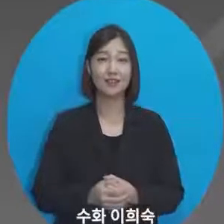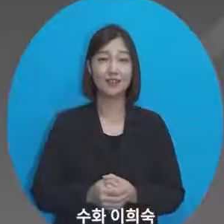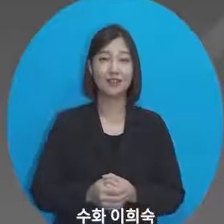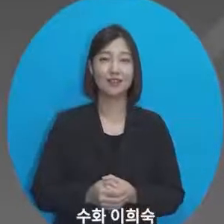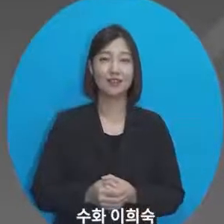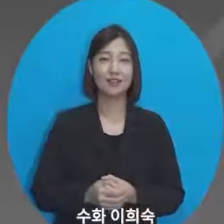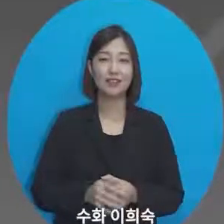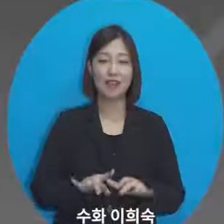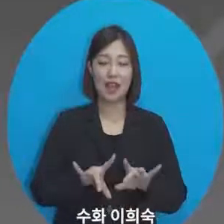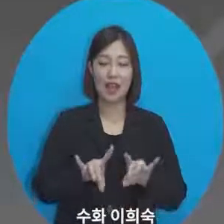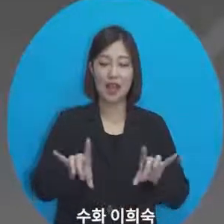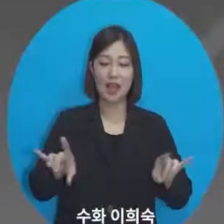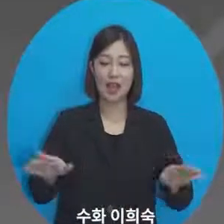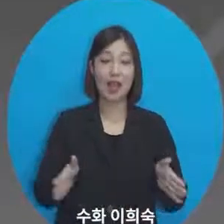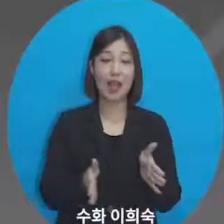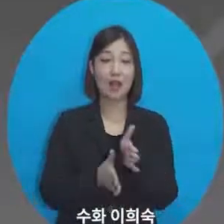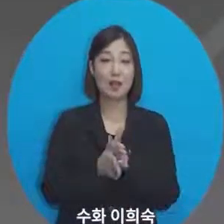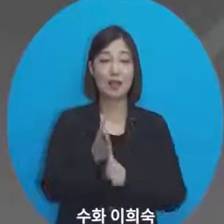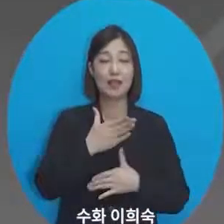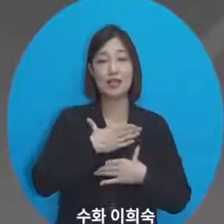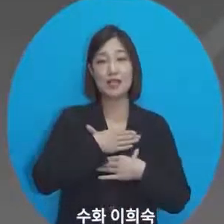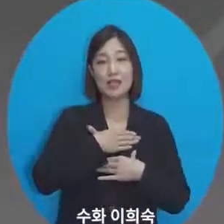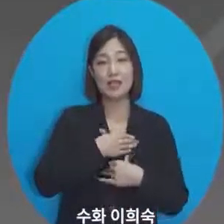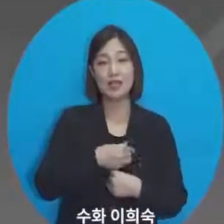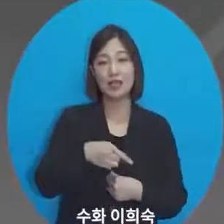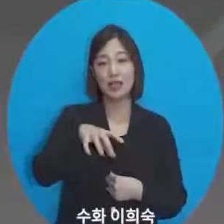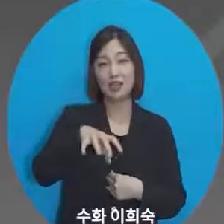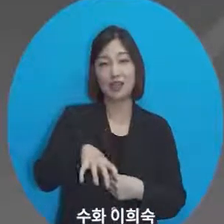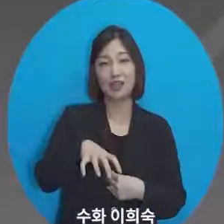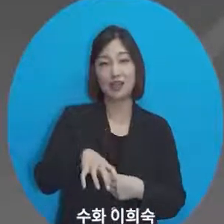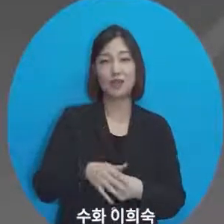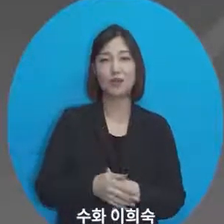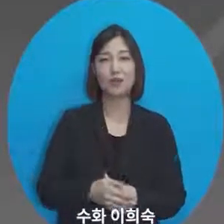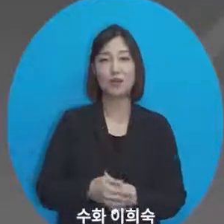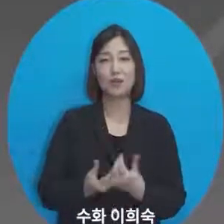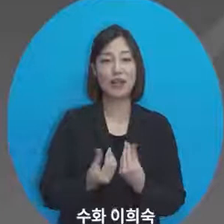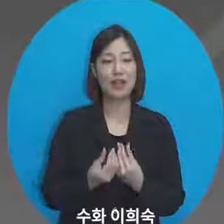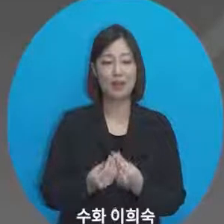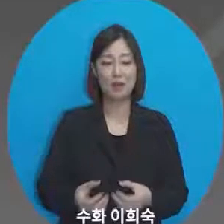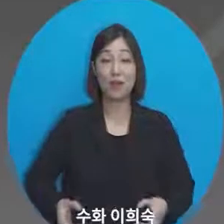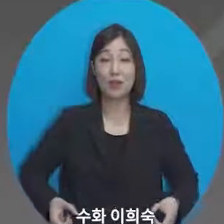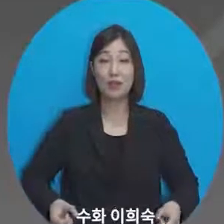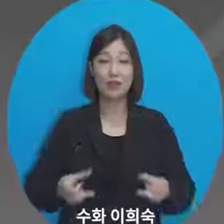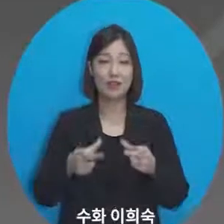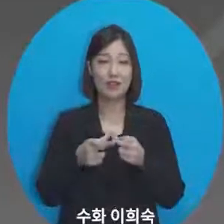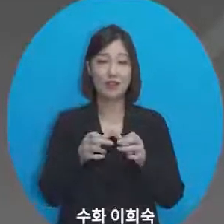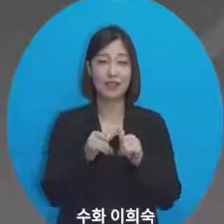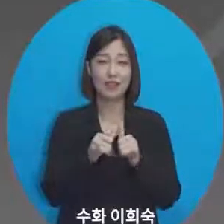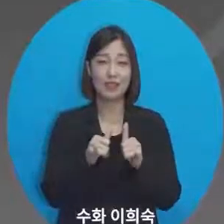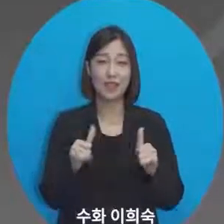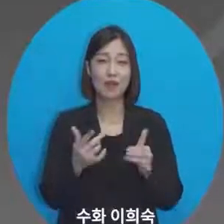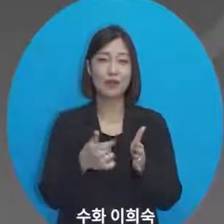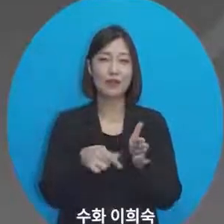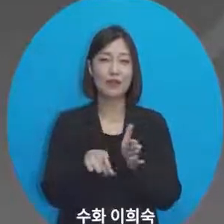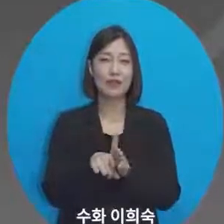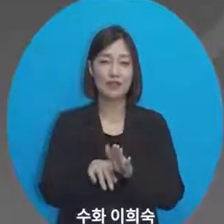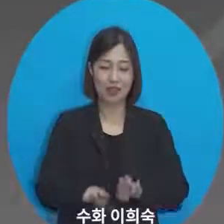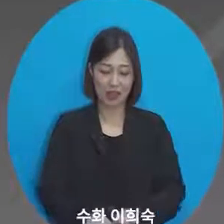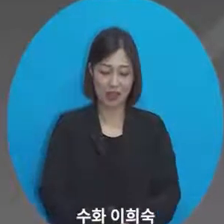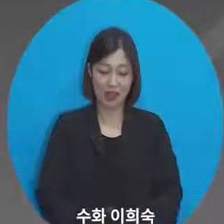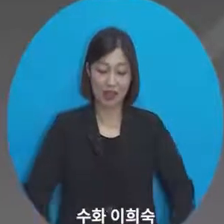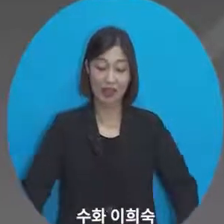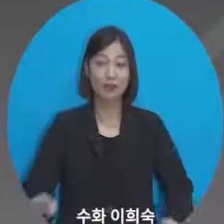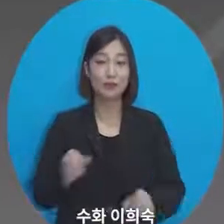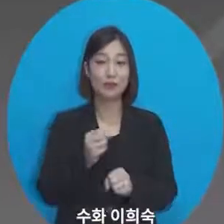각종 편의시설들을 최대한 휠체어 이용자 등이 이용 가능한 높이로 낮추어서 설치한